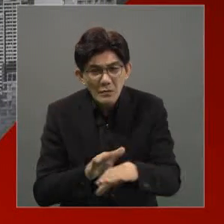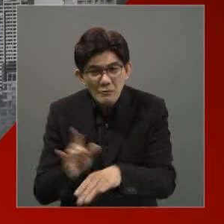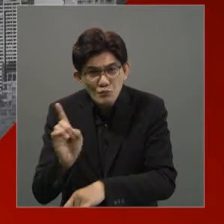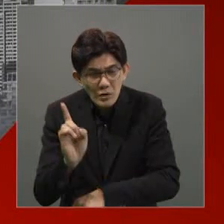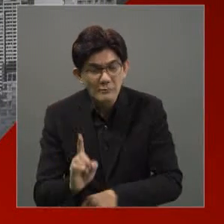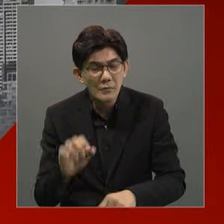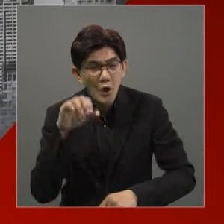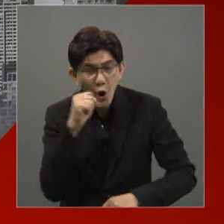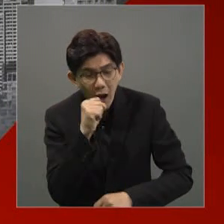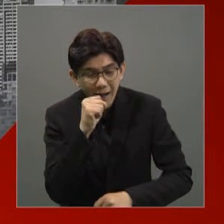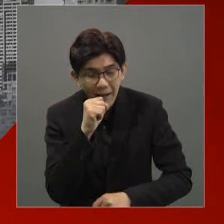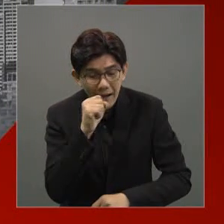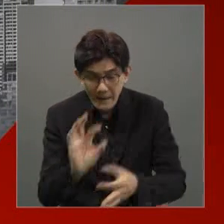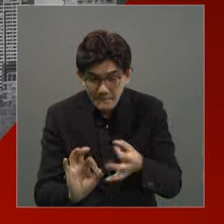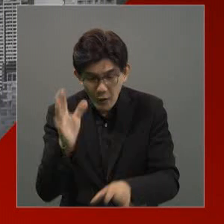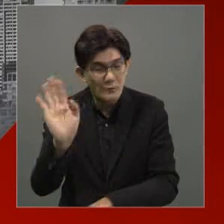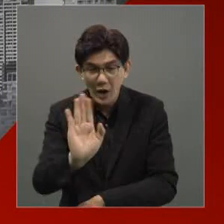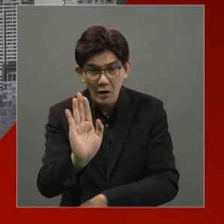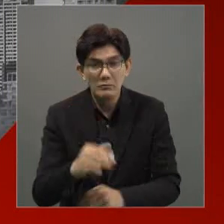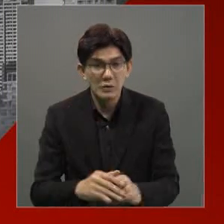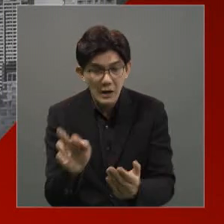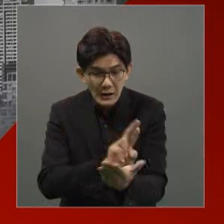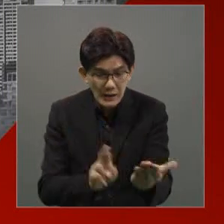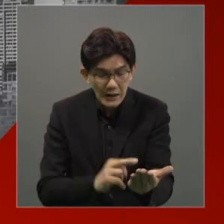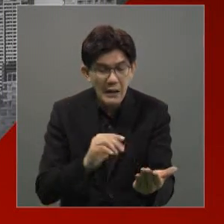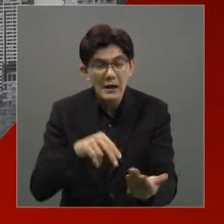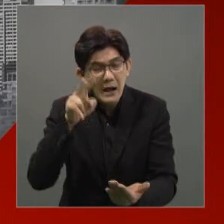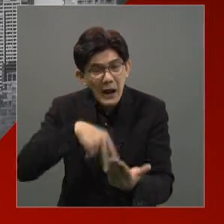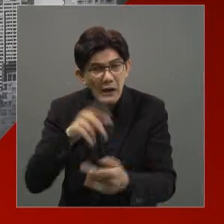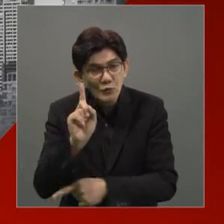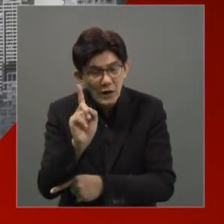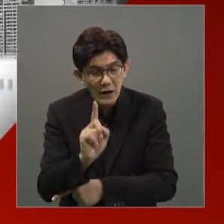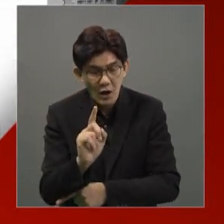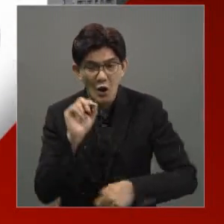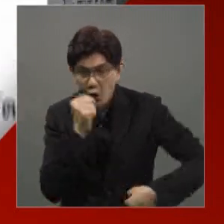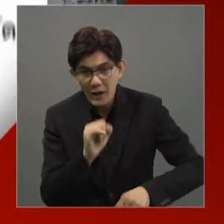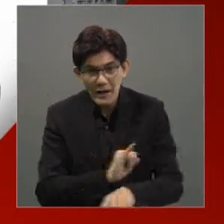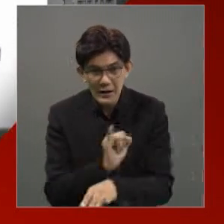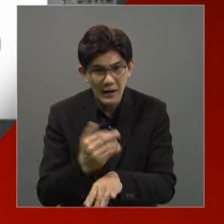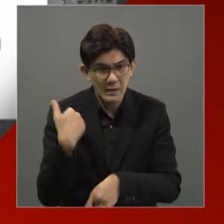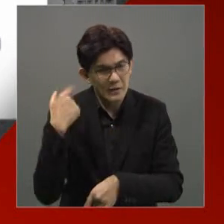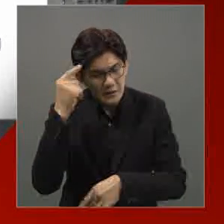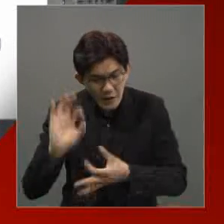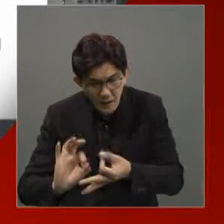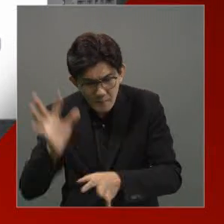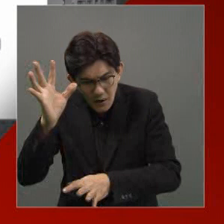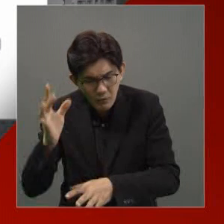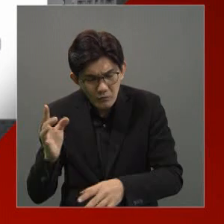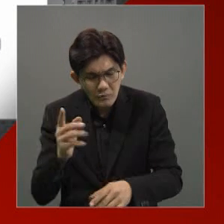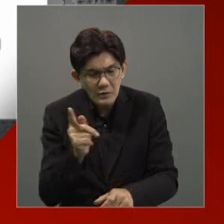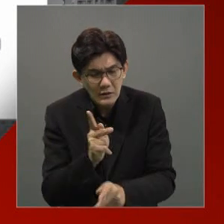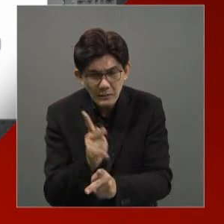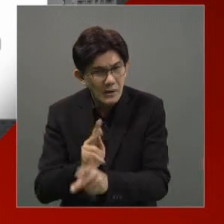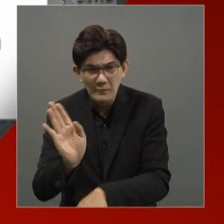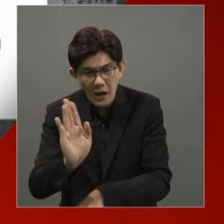ไร่อ้อยนะฮะก็บอกแบบนี้ครับบอกว่าได้อ่านรายงานเรื่องไร่อ้อยบอกว่าชาวไร่อ้อยเนี่ยไม่ต้องไปเผาอ้อยเพื่อเร่งเก็บเกี่ยวนะ